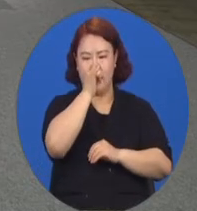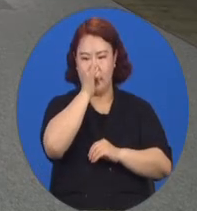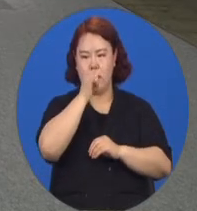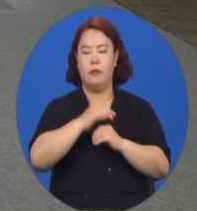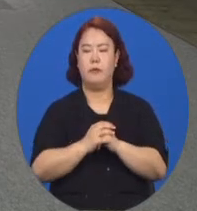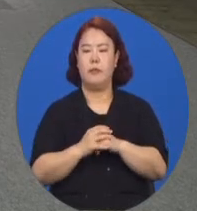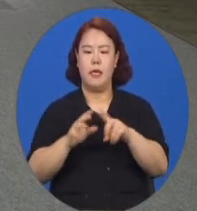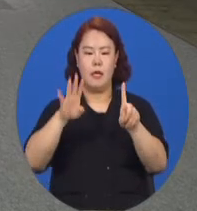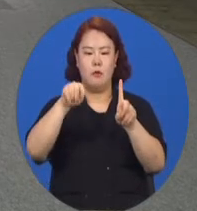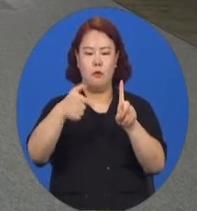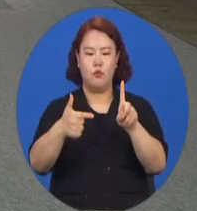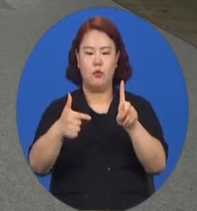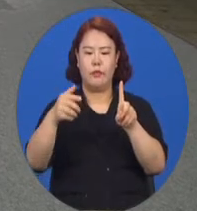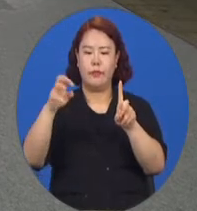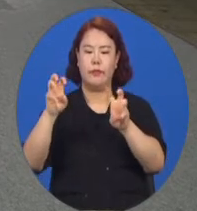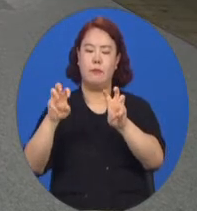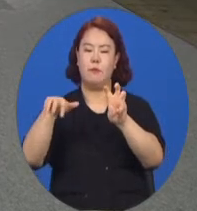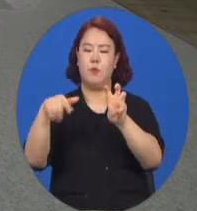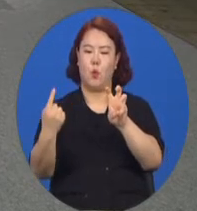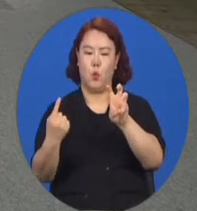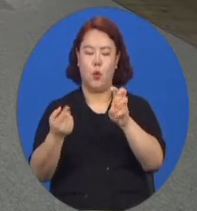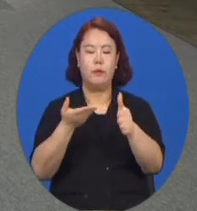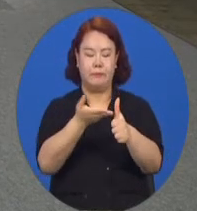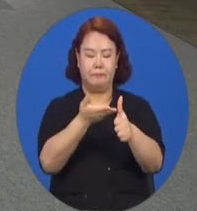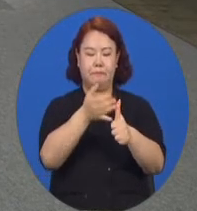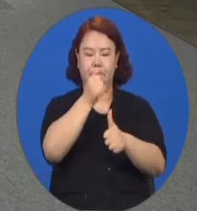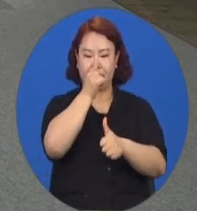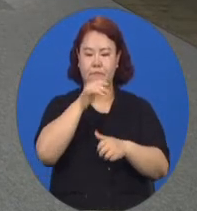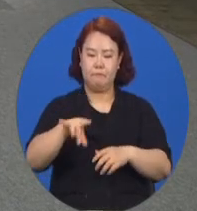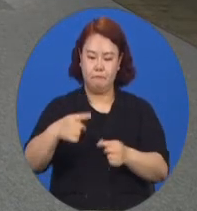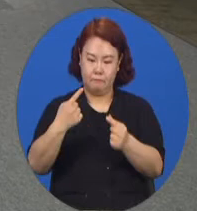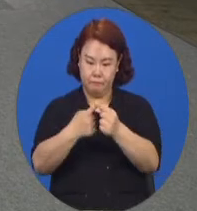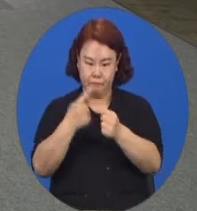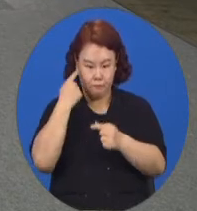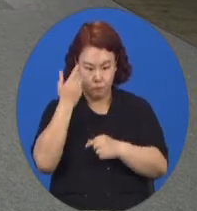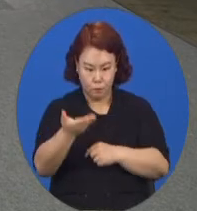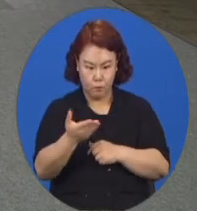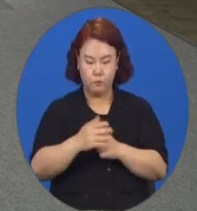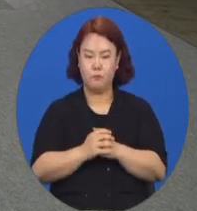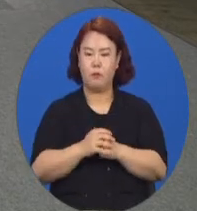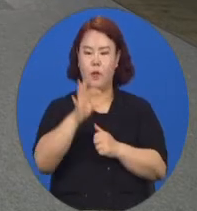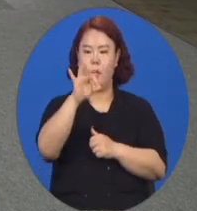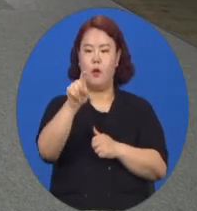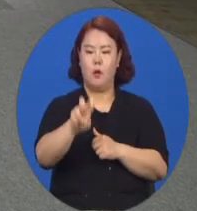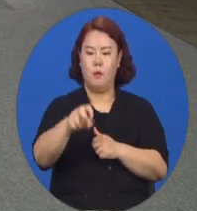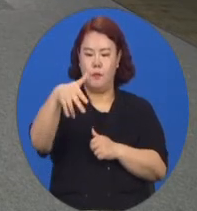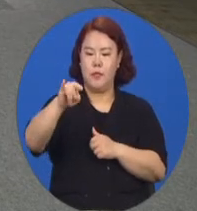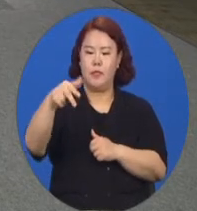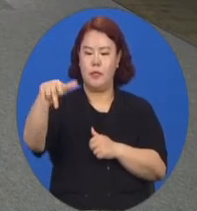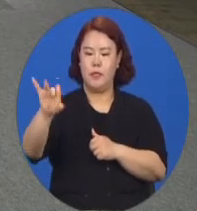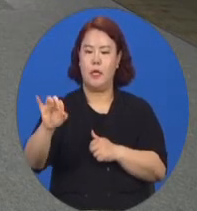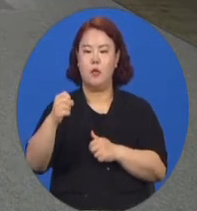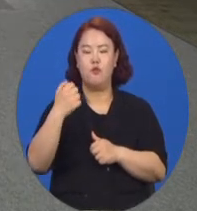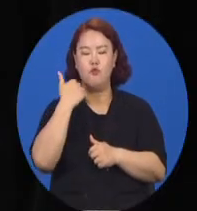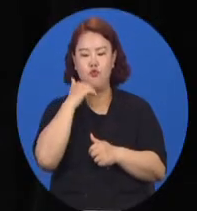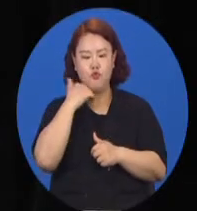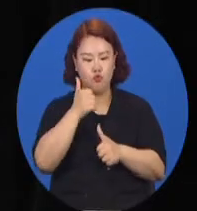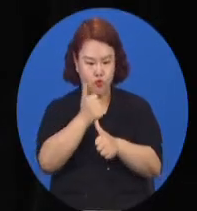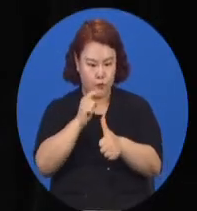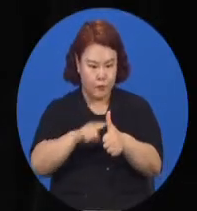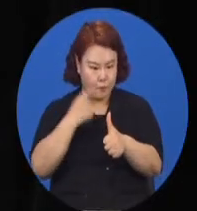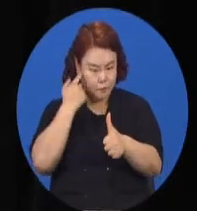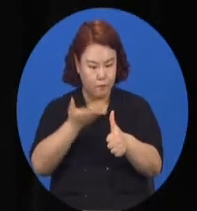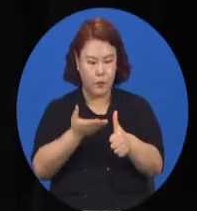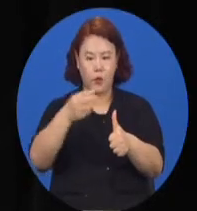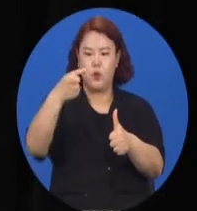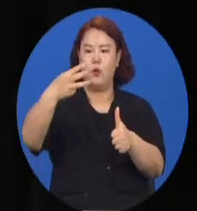모두 1분 30초씩 드리도록 하겠습니다. 자, 첫 번째 질문 기회는 엄재창 후보께 드리겠습니다. 어느 네. 후보께